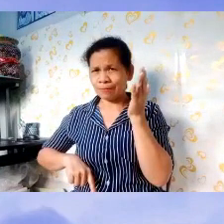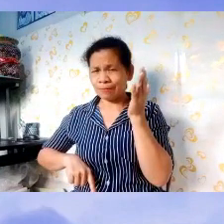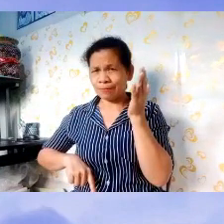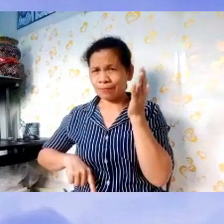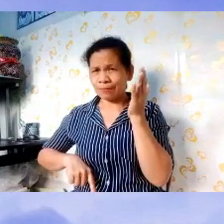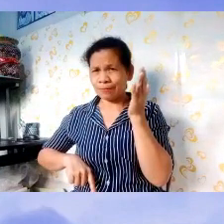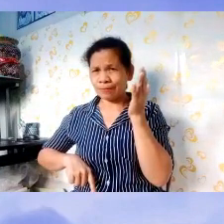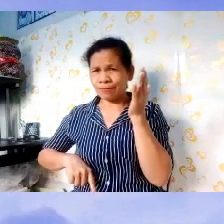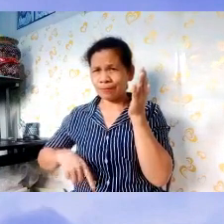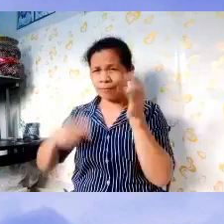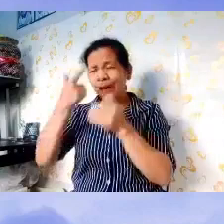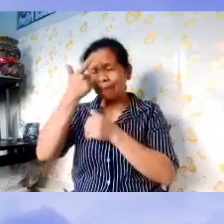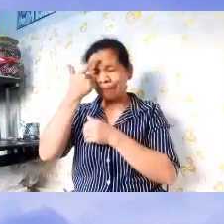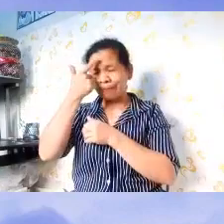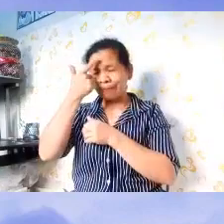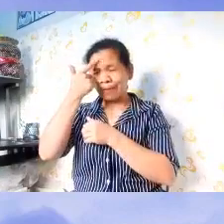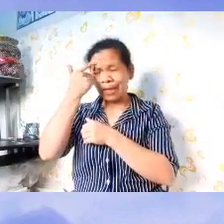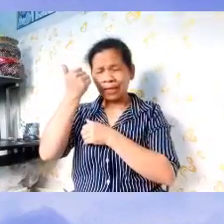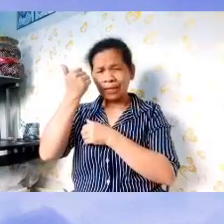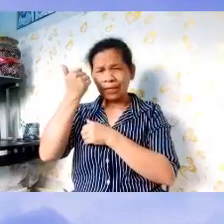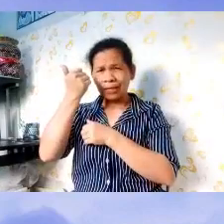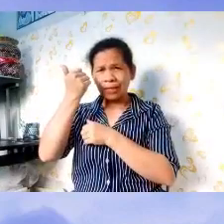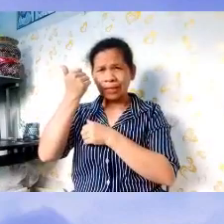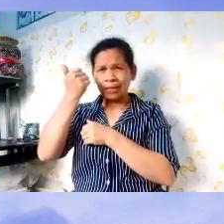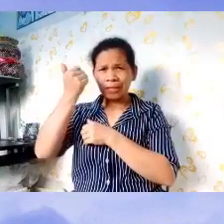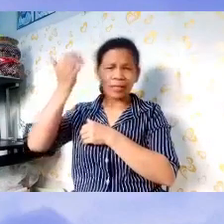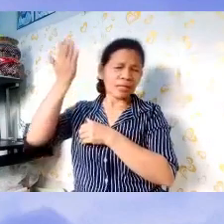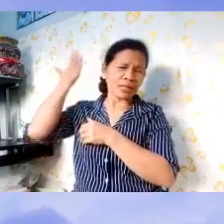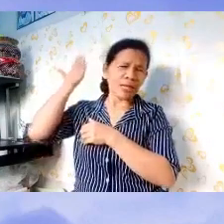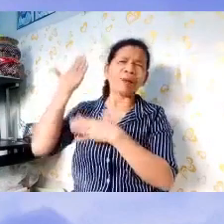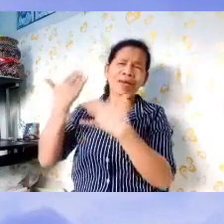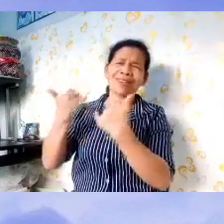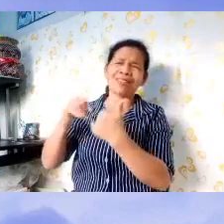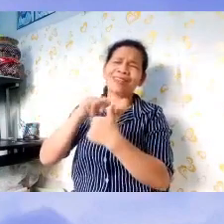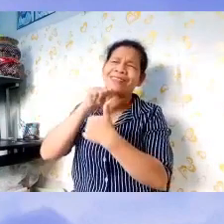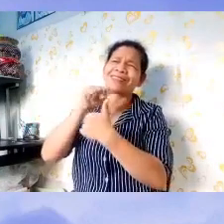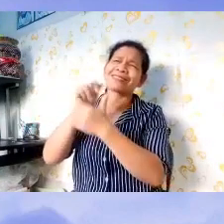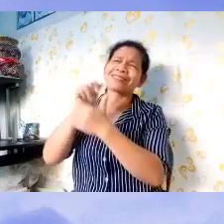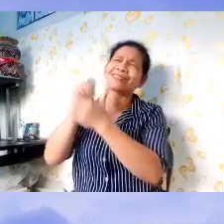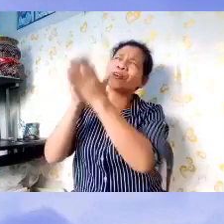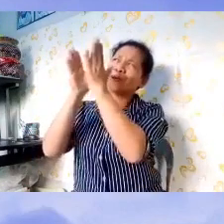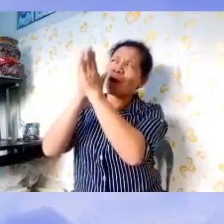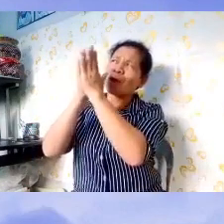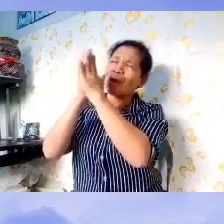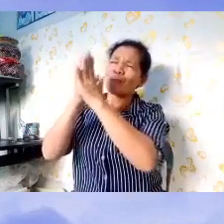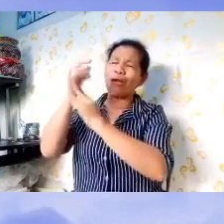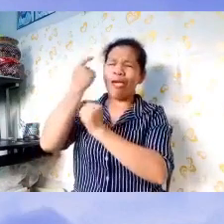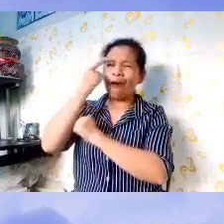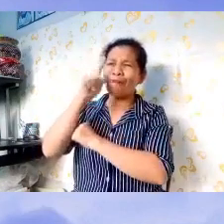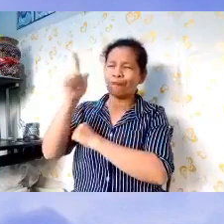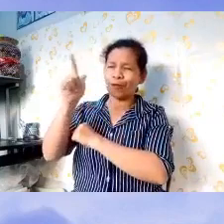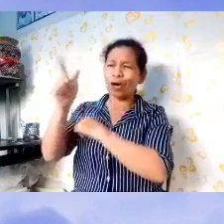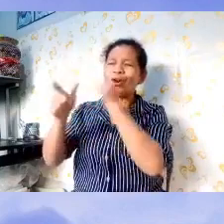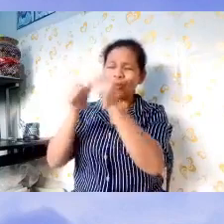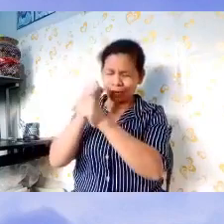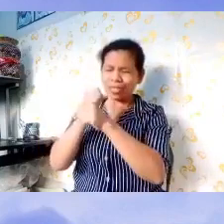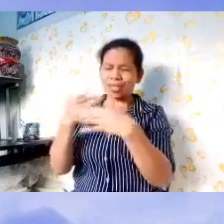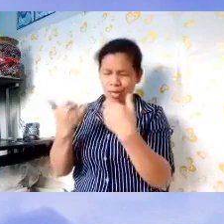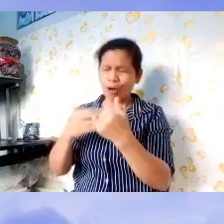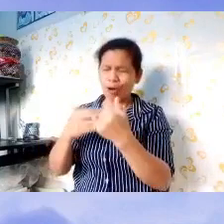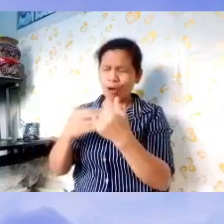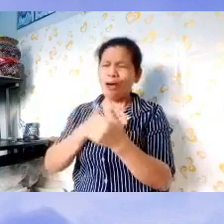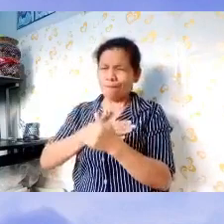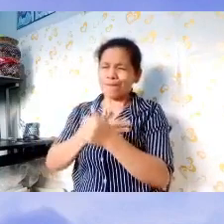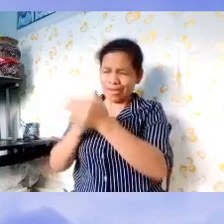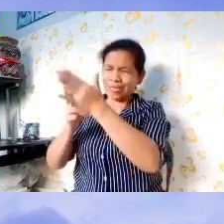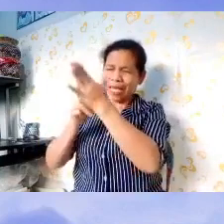20 years kitang hindi inabala. Ngayon lang ako hihingi ng request. Iligtas mo ako ngayon